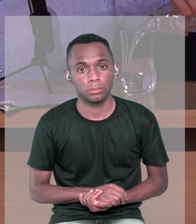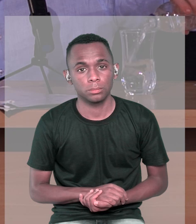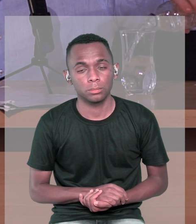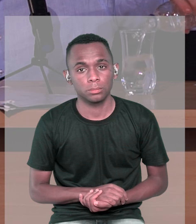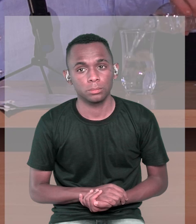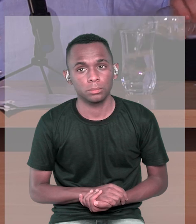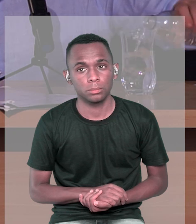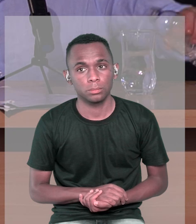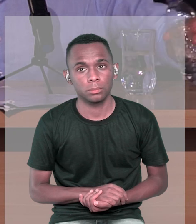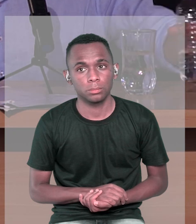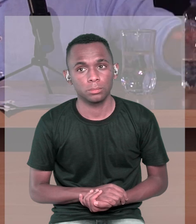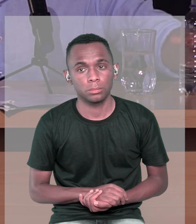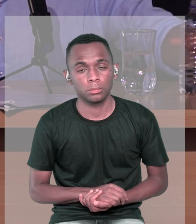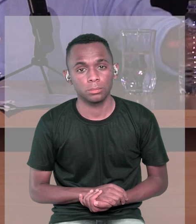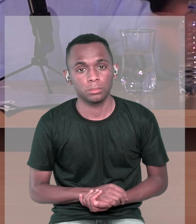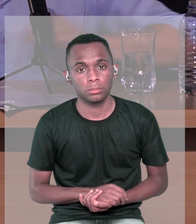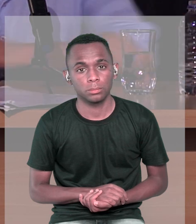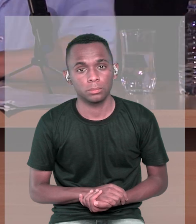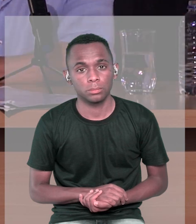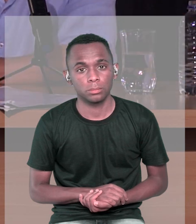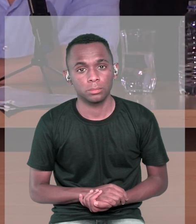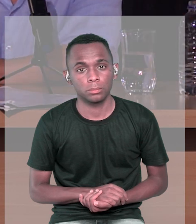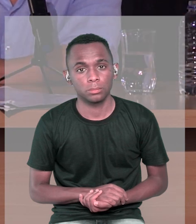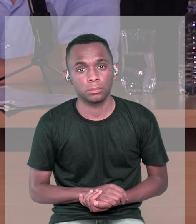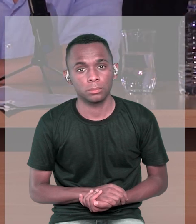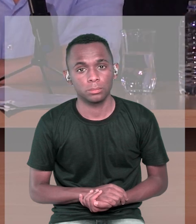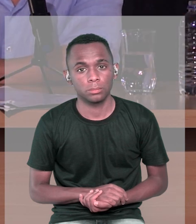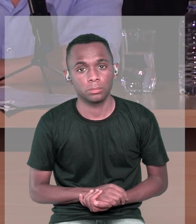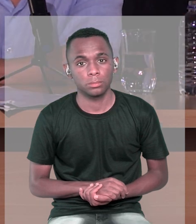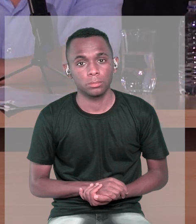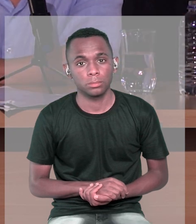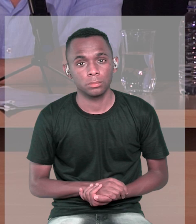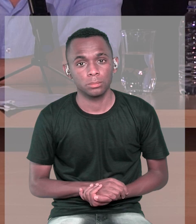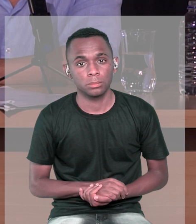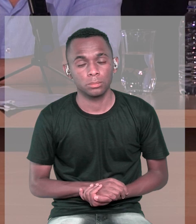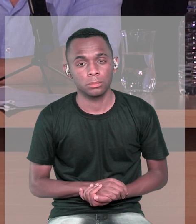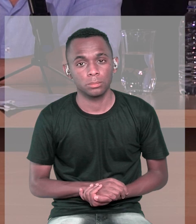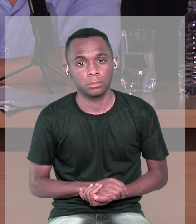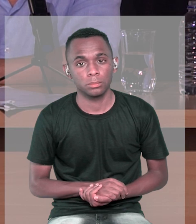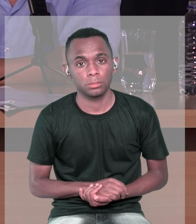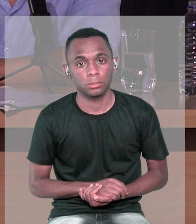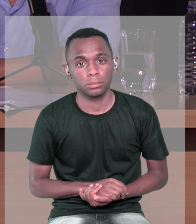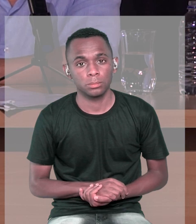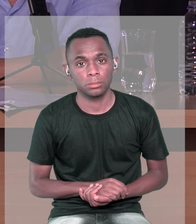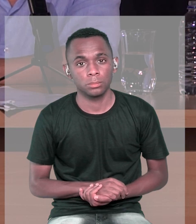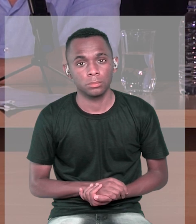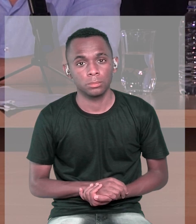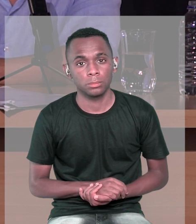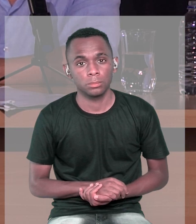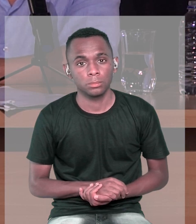parce que, premièrement, ça responsabilise. On dira toujours aux enfants, maintenant c'est à toi,